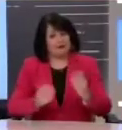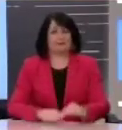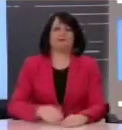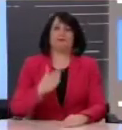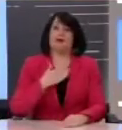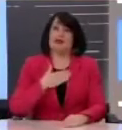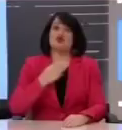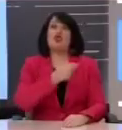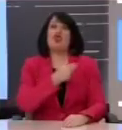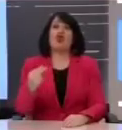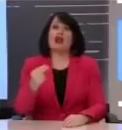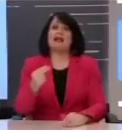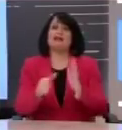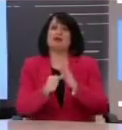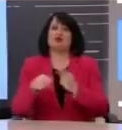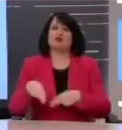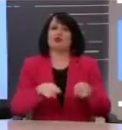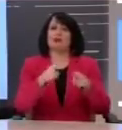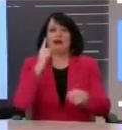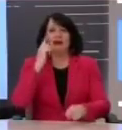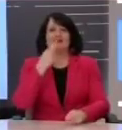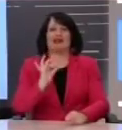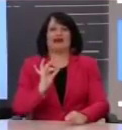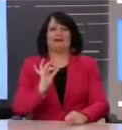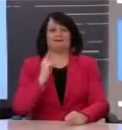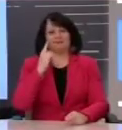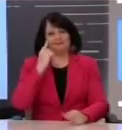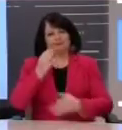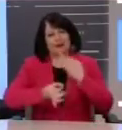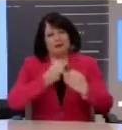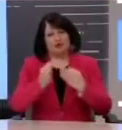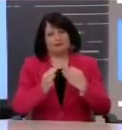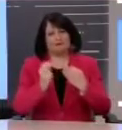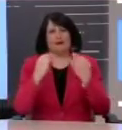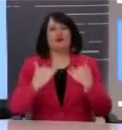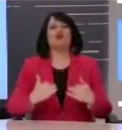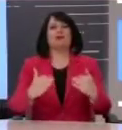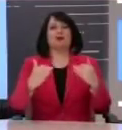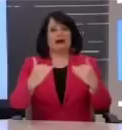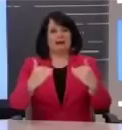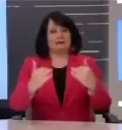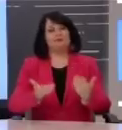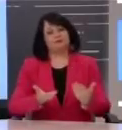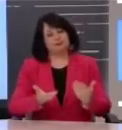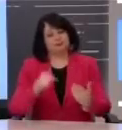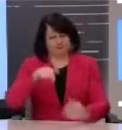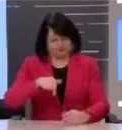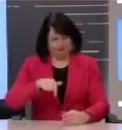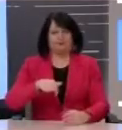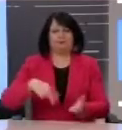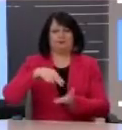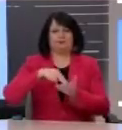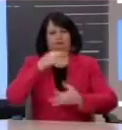Ευχαριστώ και τον κύριο Θοδωράκη που μου δίνει την ευκαιρία να απευθυνθώ στο σώμα της Εθνικής